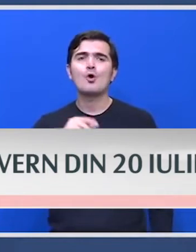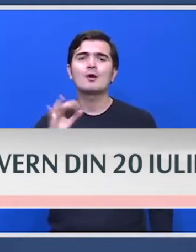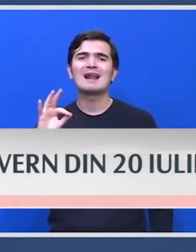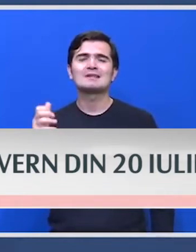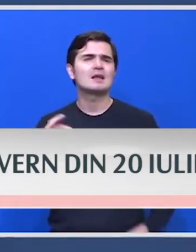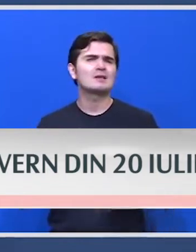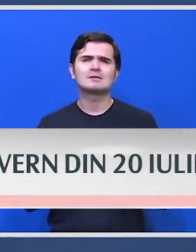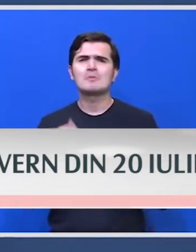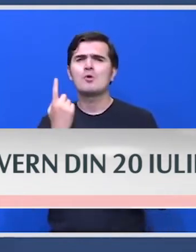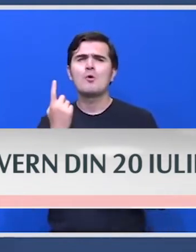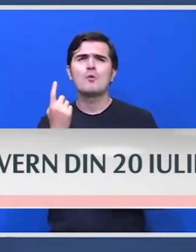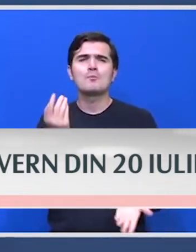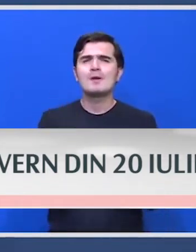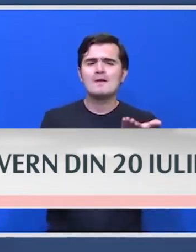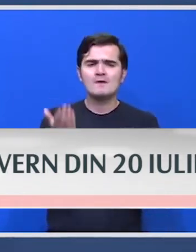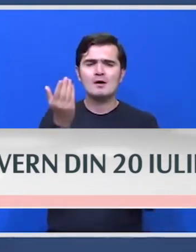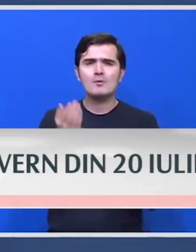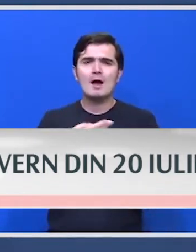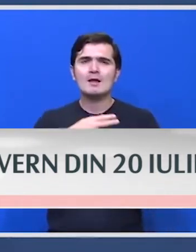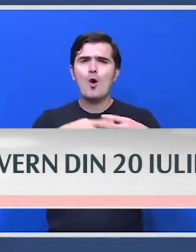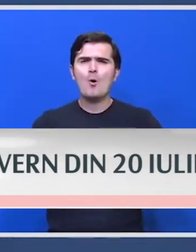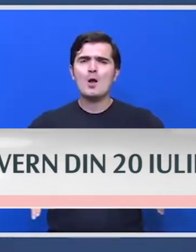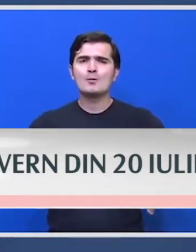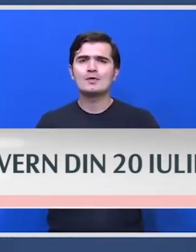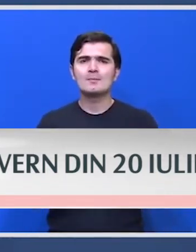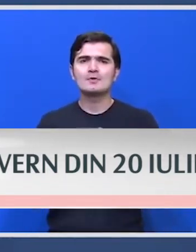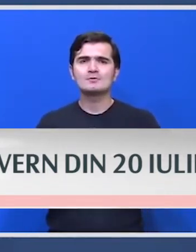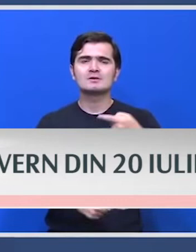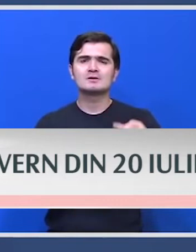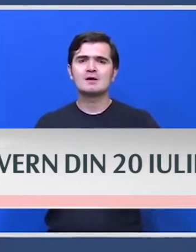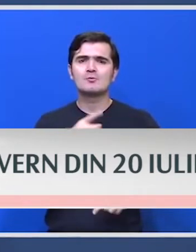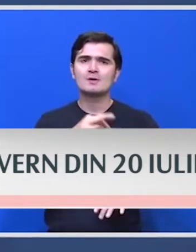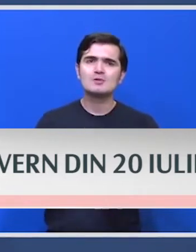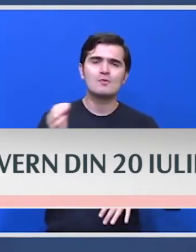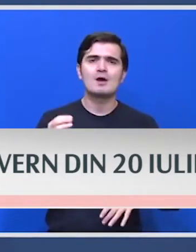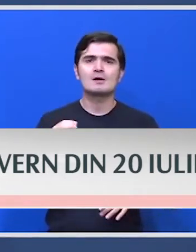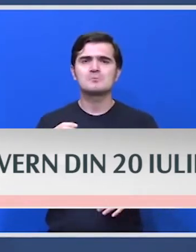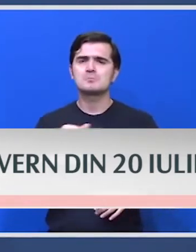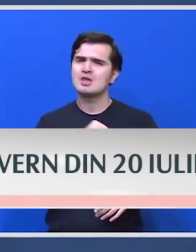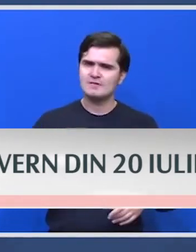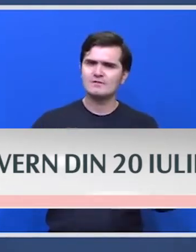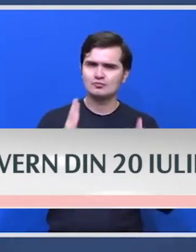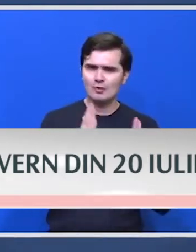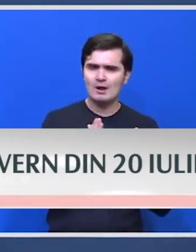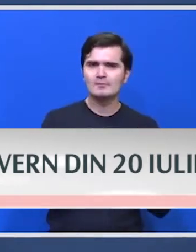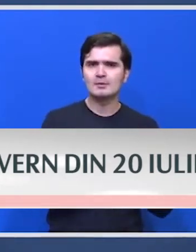evaluare obiectivă a sistemului de cercetare, inovare, atât la nivel individual, cel al cercetătorului român, cât și